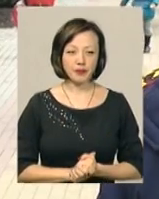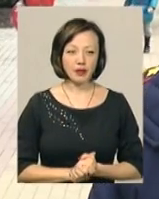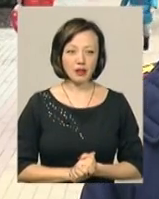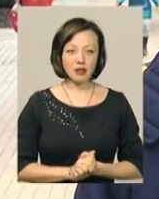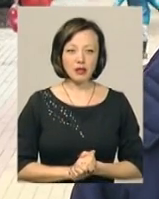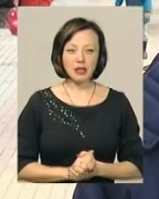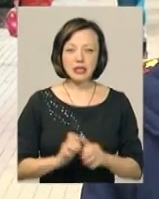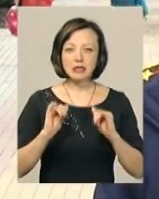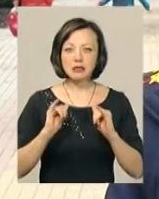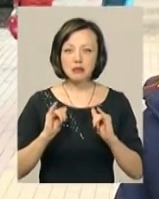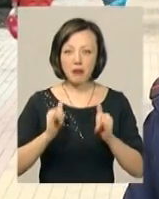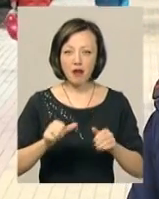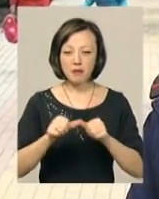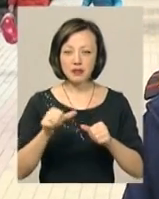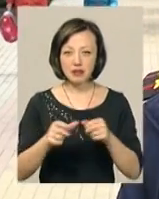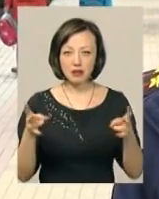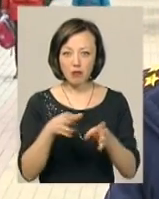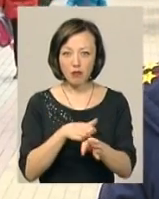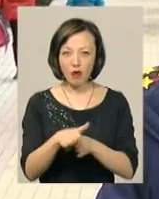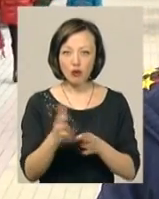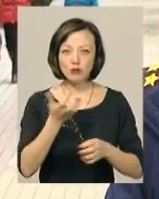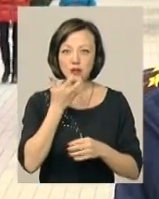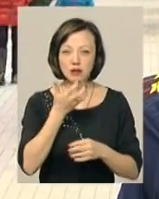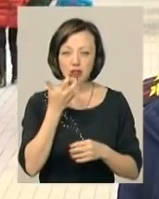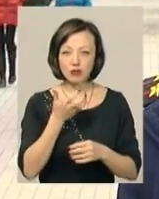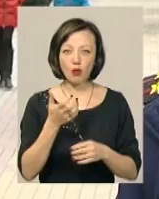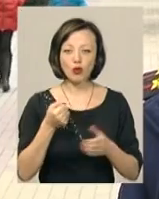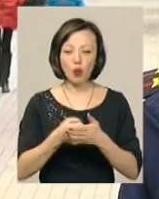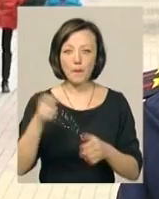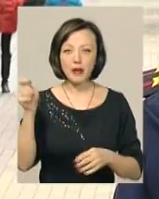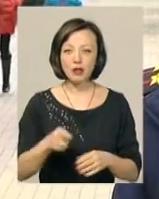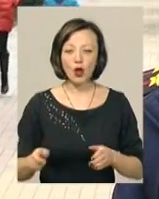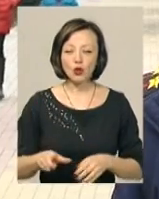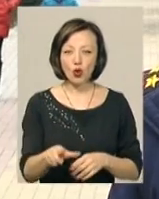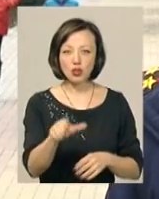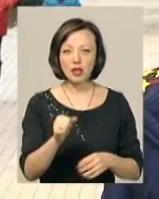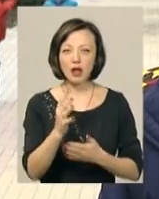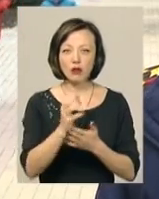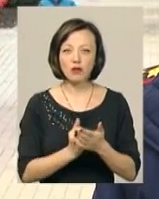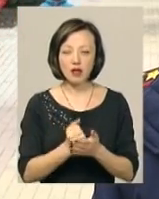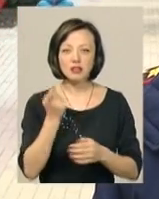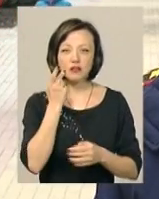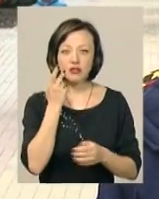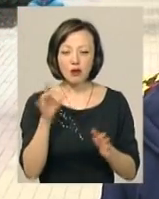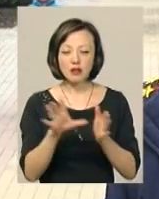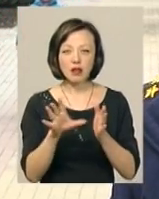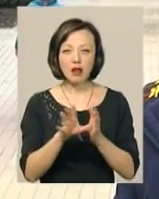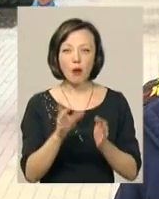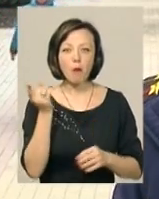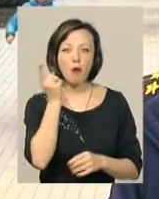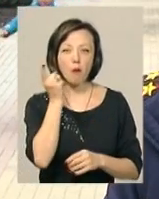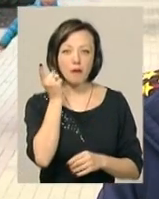того, щоб, якщо ви застрягнете, можна було обігрітися до приїзду чи дорожників, чи рятувальників. Мати завжди заряджені засоби зв'язку, мобільний пристрій